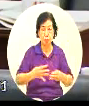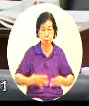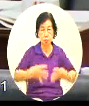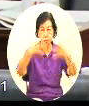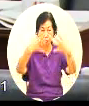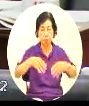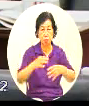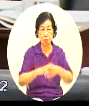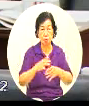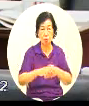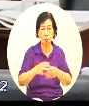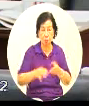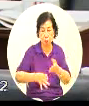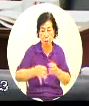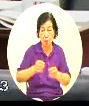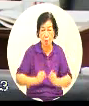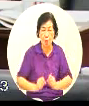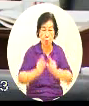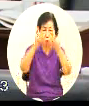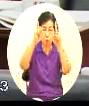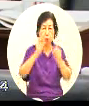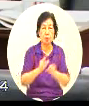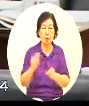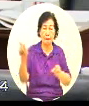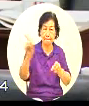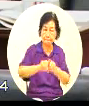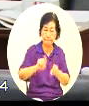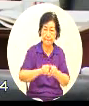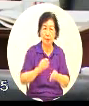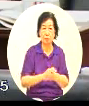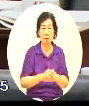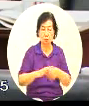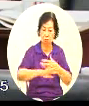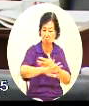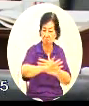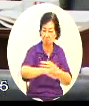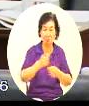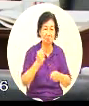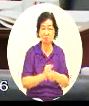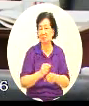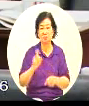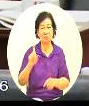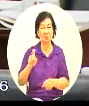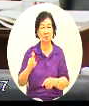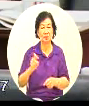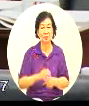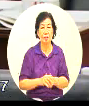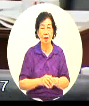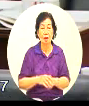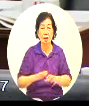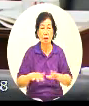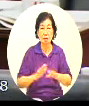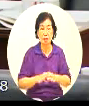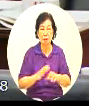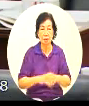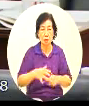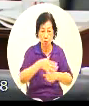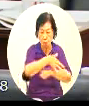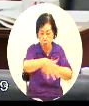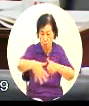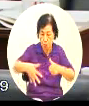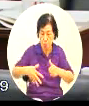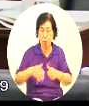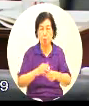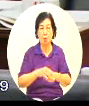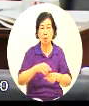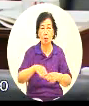上。哦，这点会使讲，这其他人无同意做。啊，咱的团队会通想较好的这款条